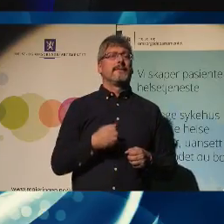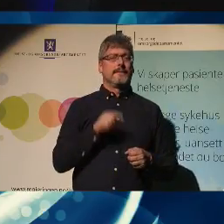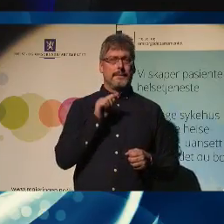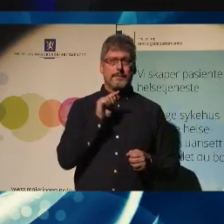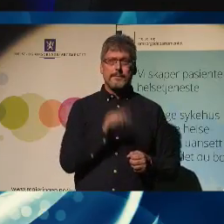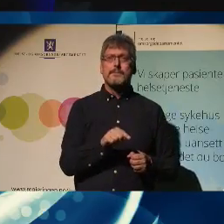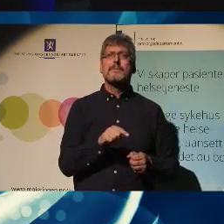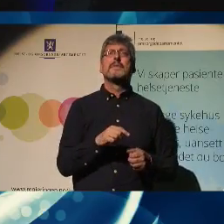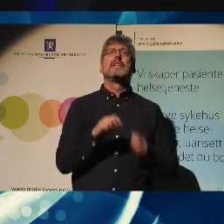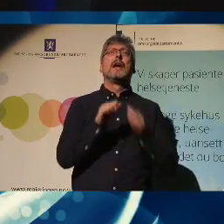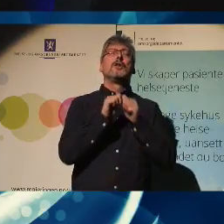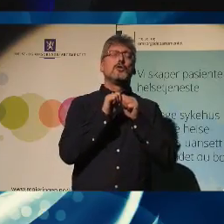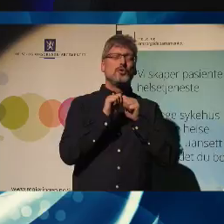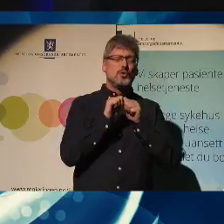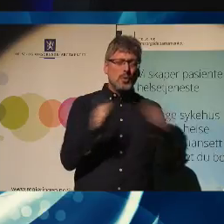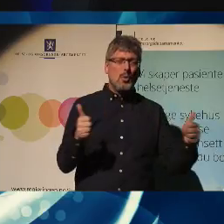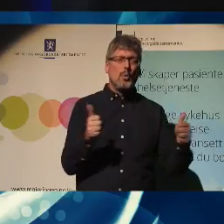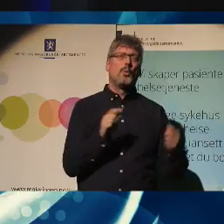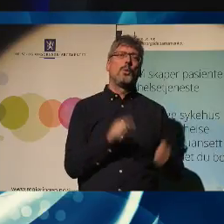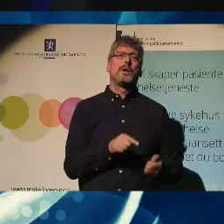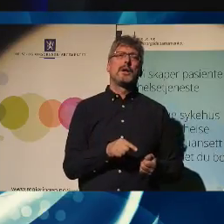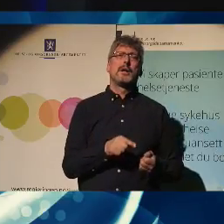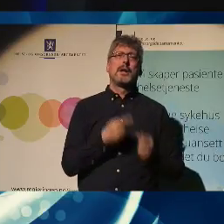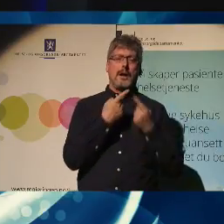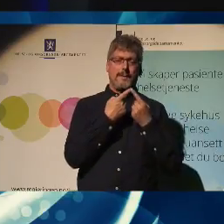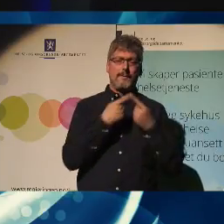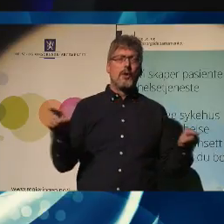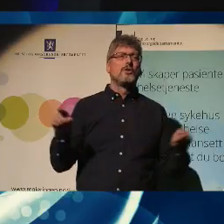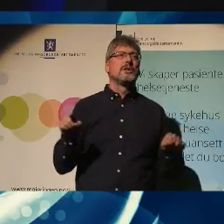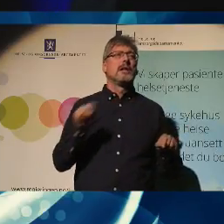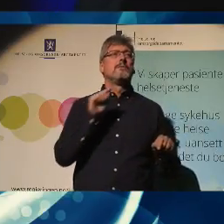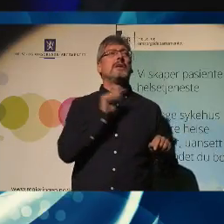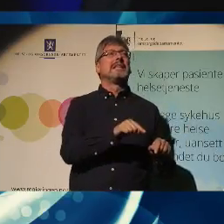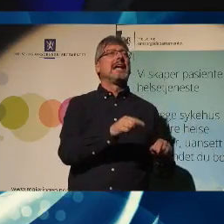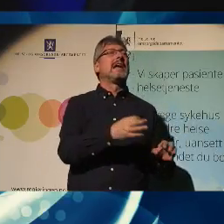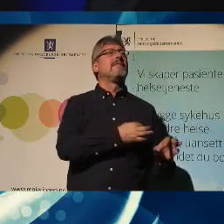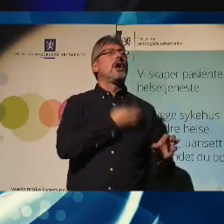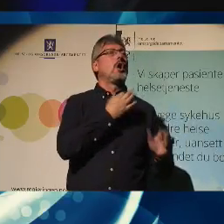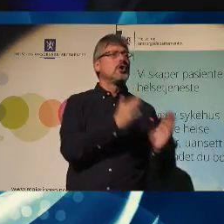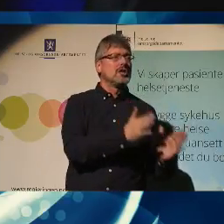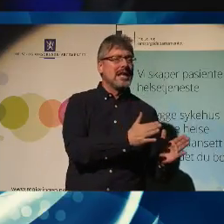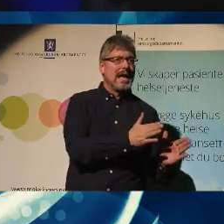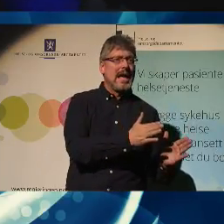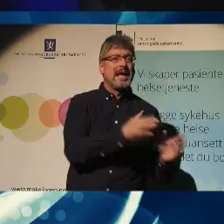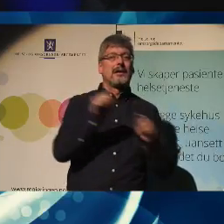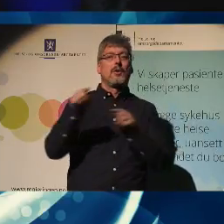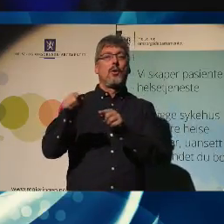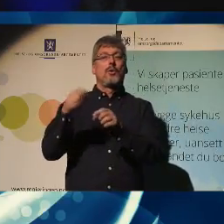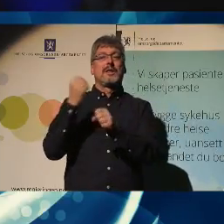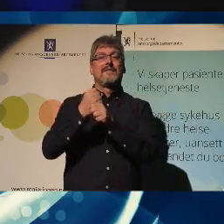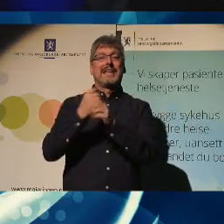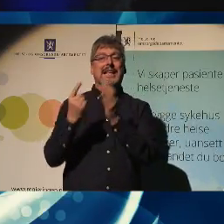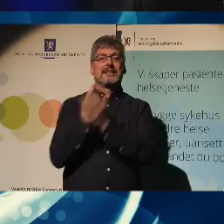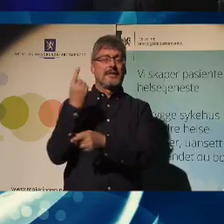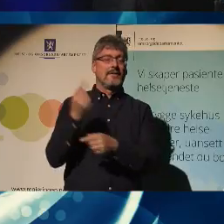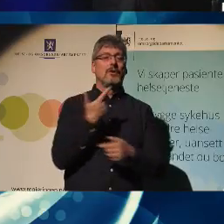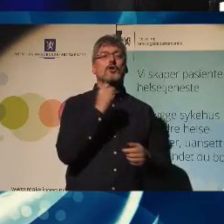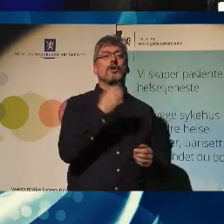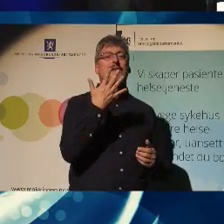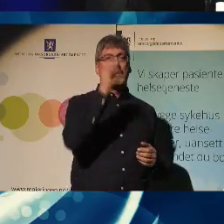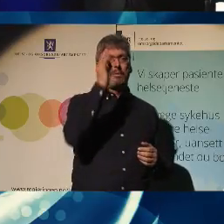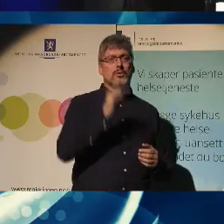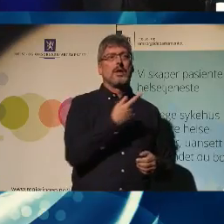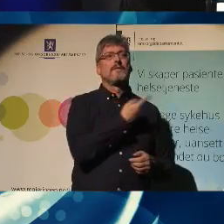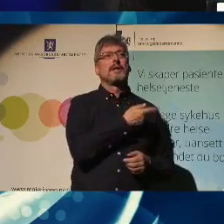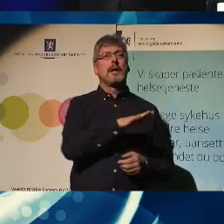Det er store forskjeller på det vi ønsker og den situasjonen som vi har. 75% av de